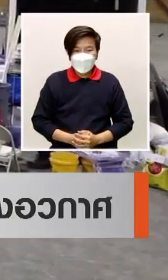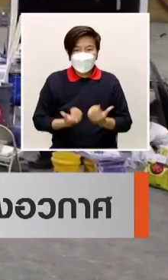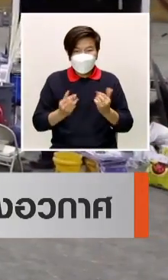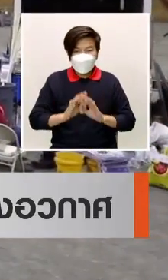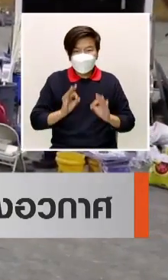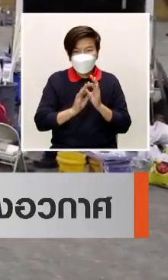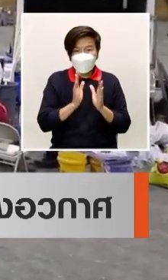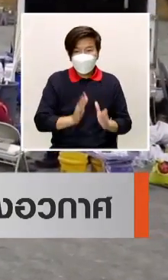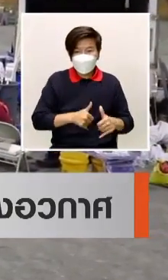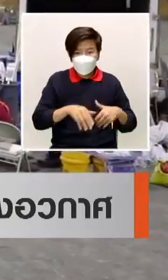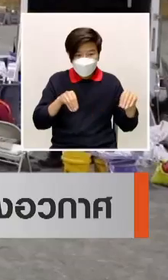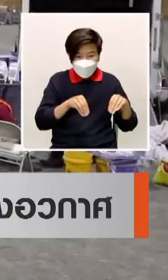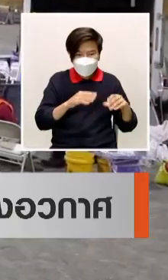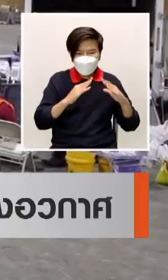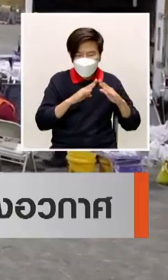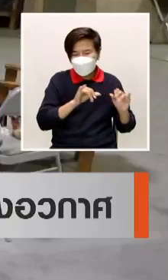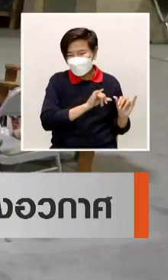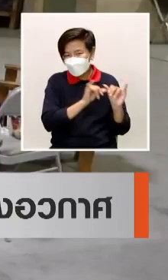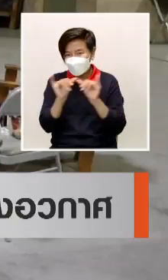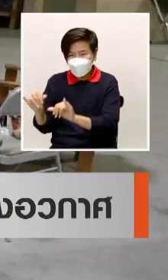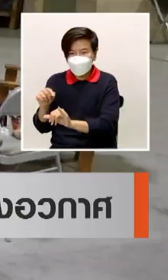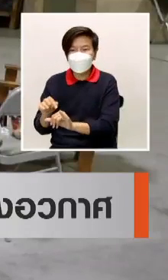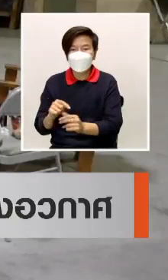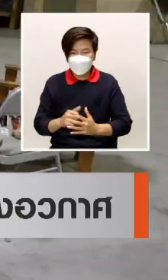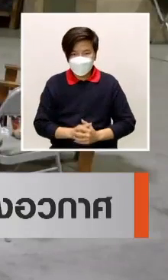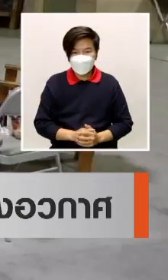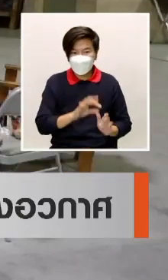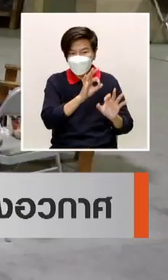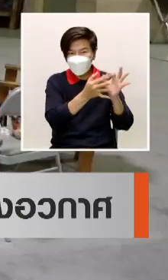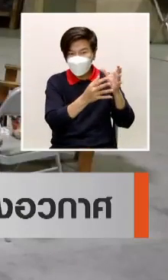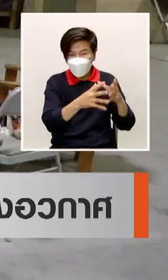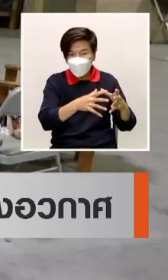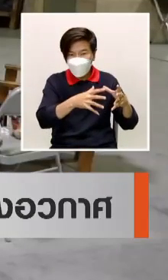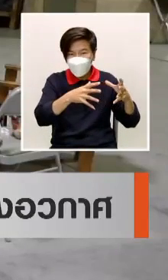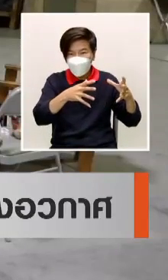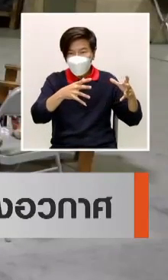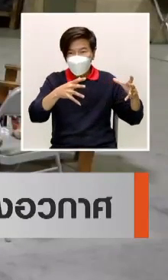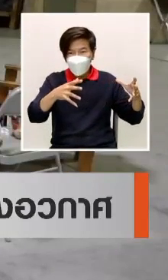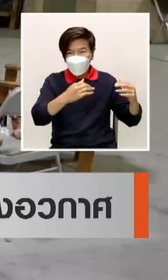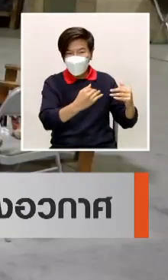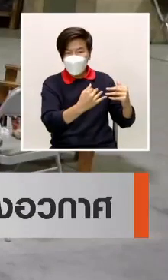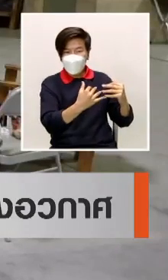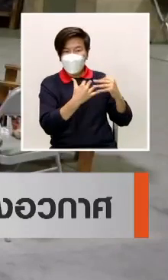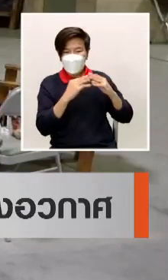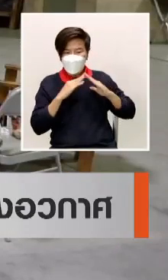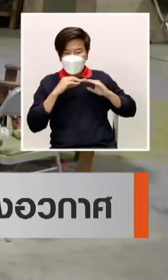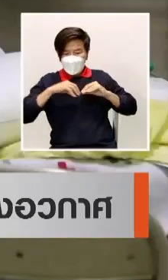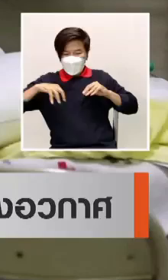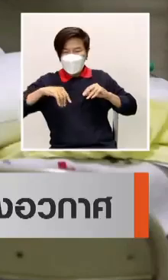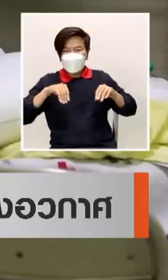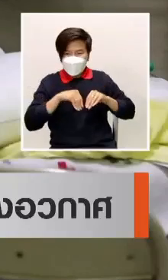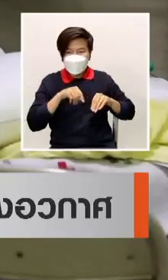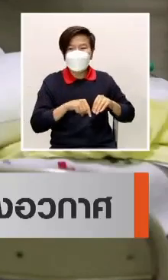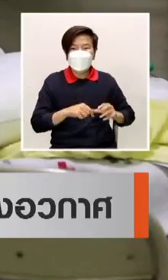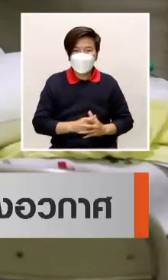อบพยพประชาชนออกจากบ้านเรือนเพื่อหนีไฟป่าดังกล่าวเพราะว่าไฟเนี่ยเริ่มคุกคามเข้าใกล้บ้านเรือนของประชาชนแล้วค่ะ